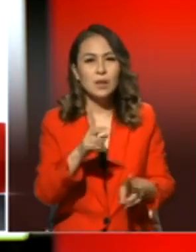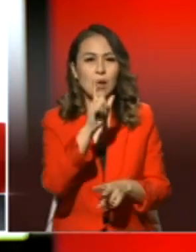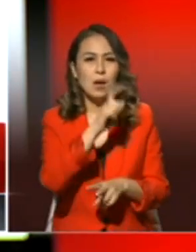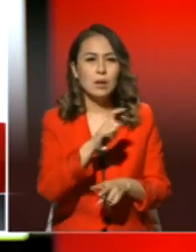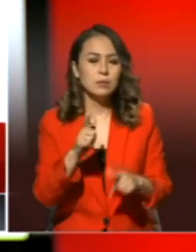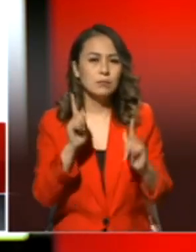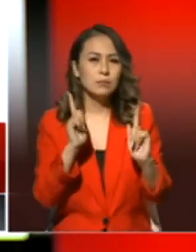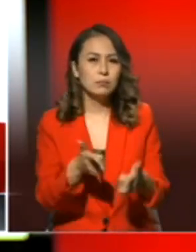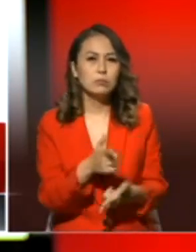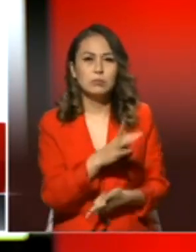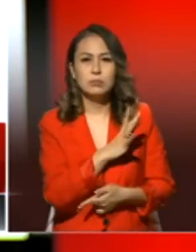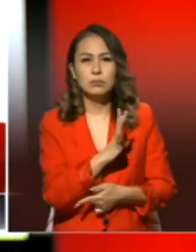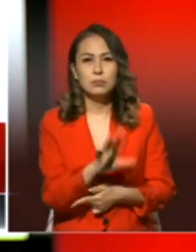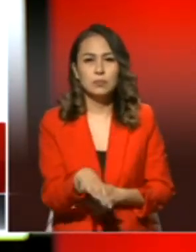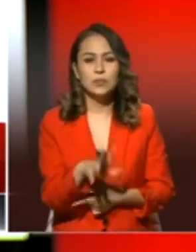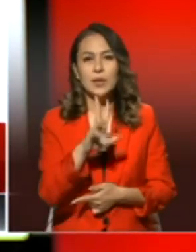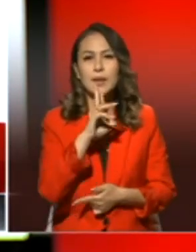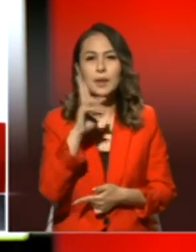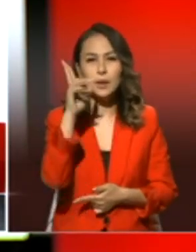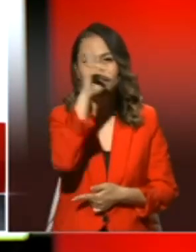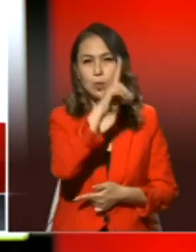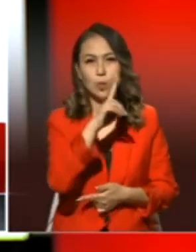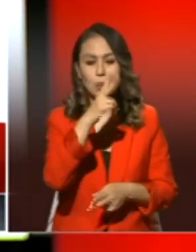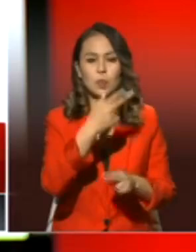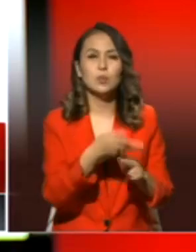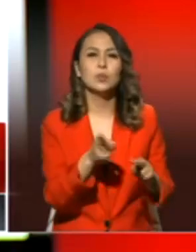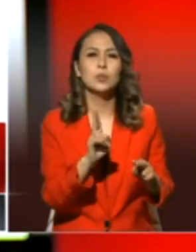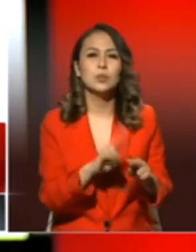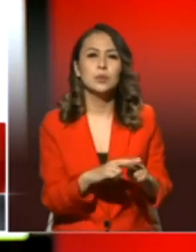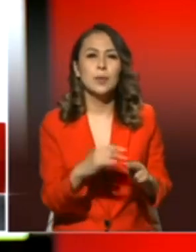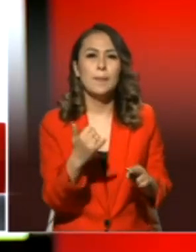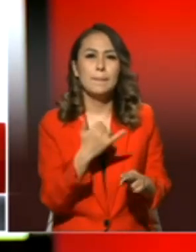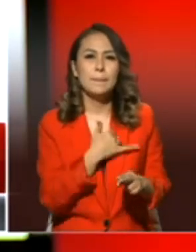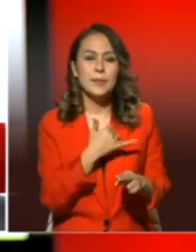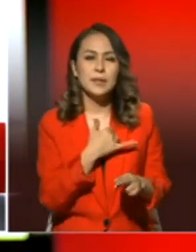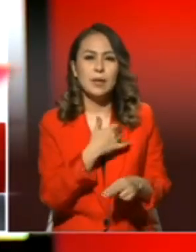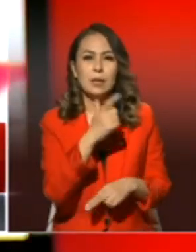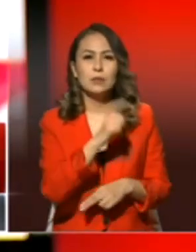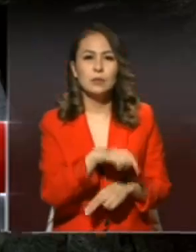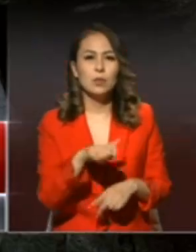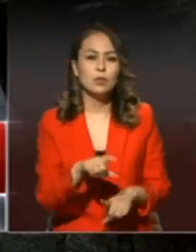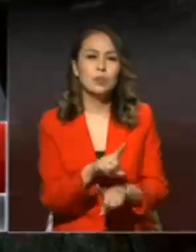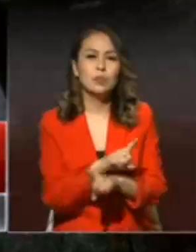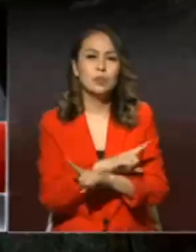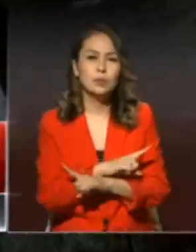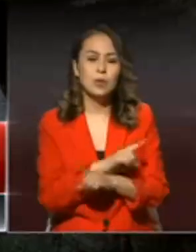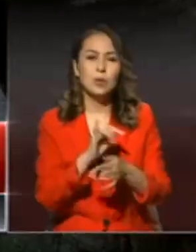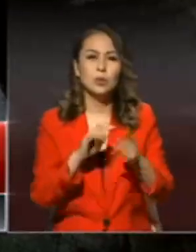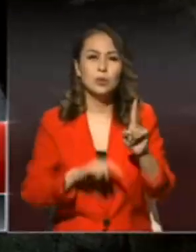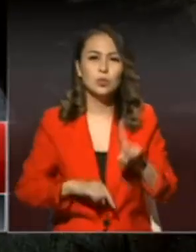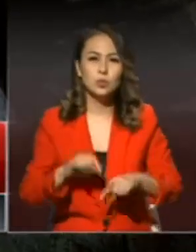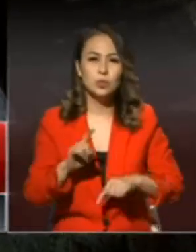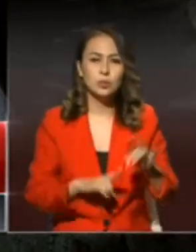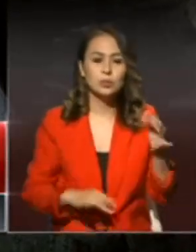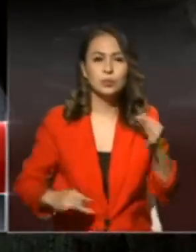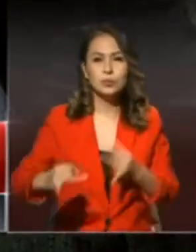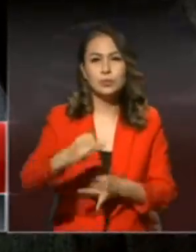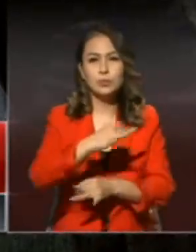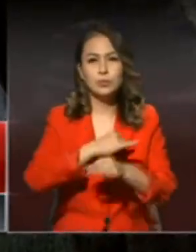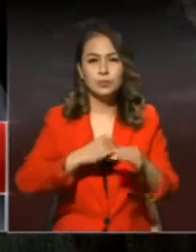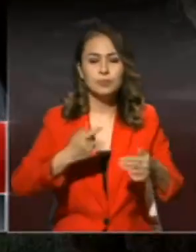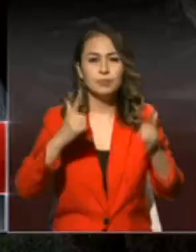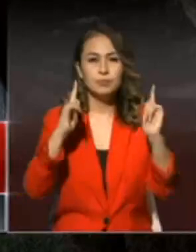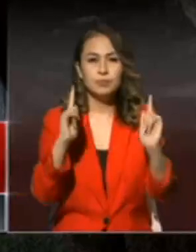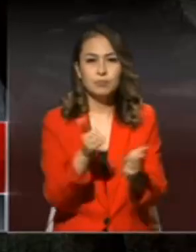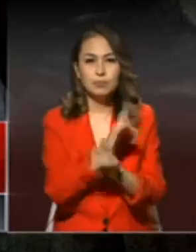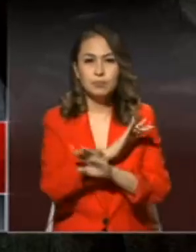болған жоқ. Үш жылда, иә? Иә, сондықтан біз донордың туыстарымен сөйлесеміз. Енді көбінде келісім бермеген